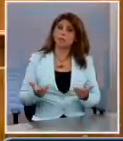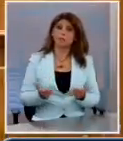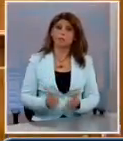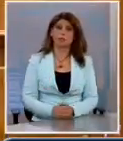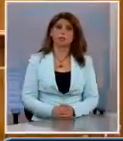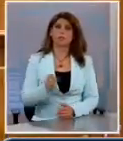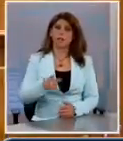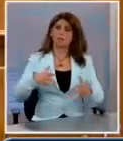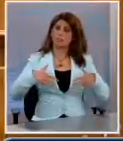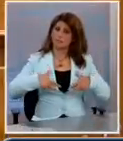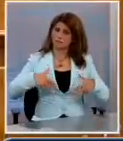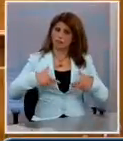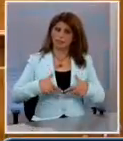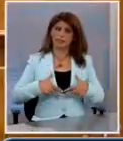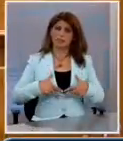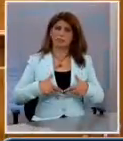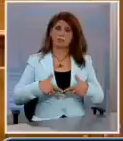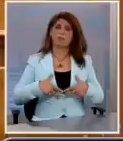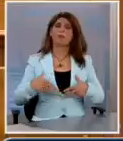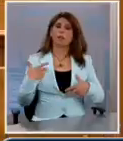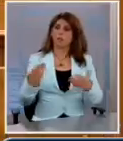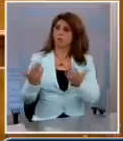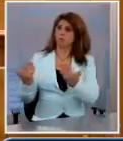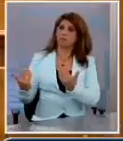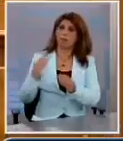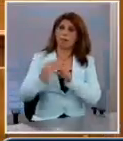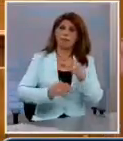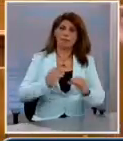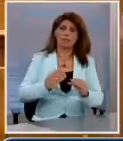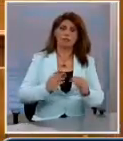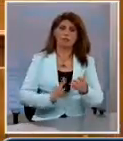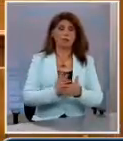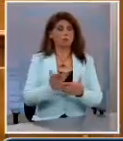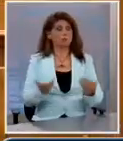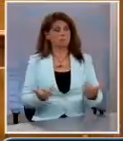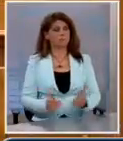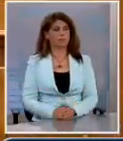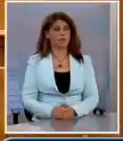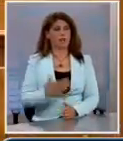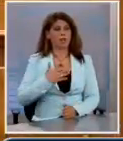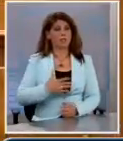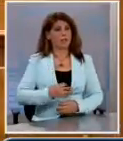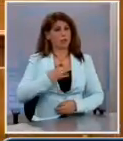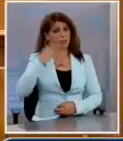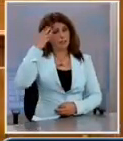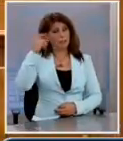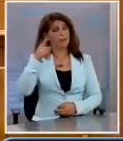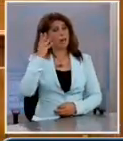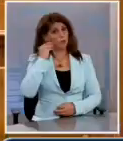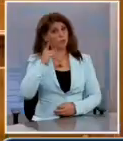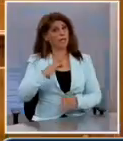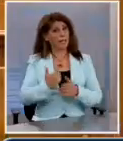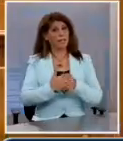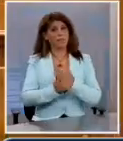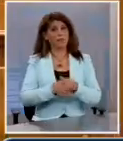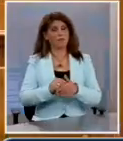ότι με αυτή την κυβέρνηση θα έρθουν επενδύσεις και ανάπτυξη. Θέλω, κύριε Τσίπρα, ακούσετε το αυτό γιατί έχει ενδιαφέρον. Μπορεί να θελήσετε